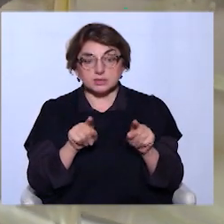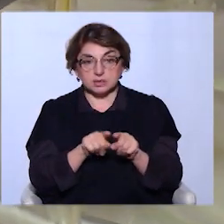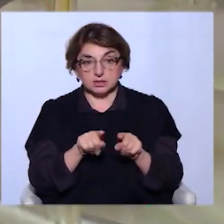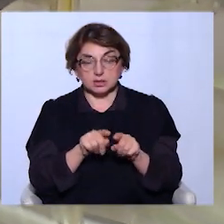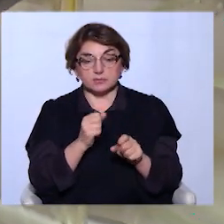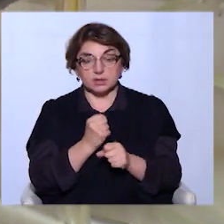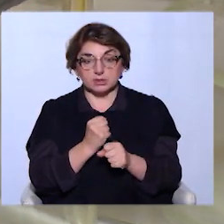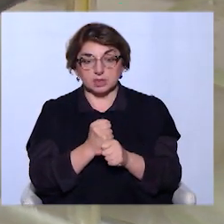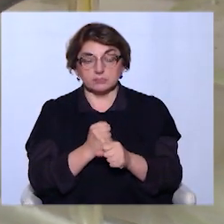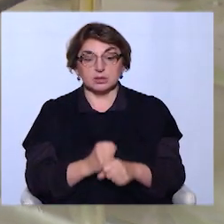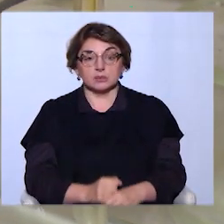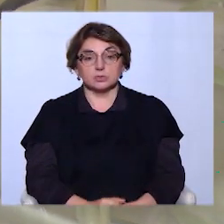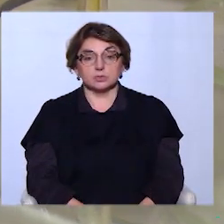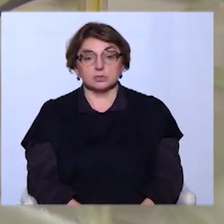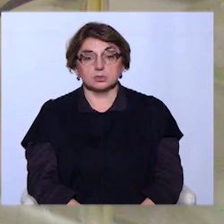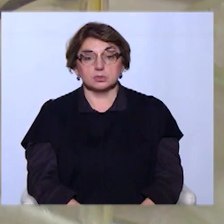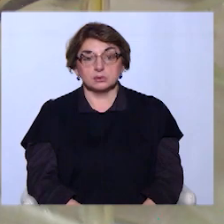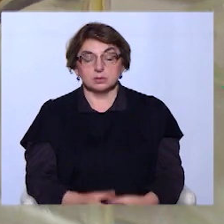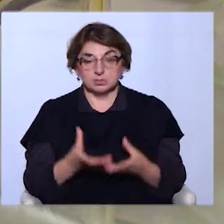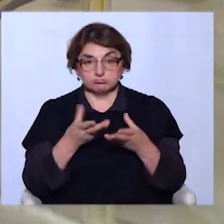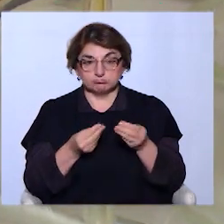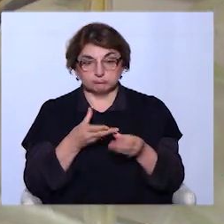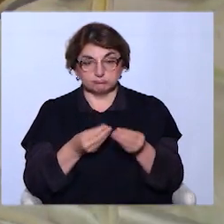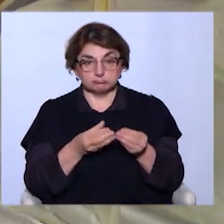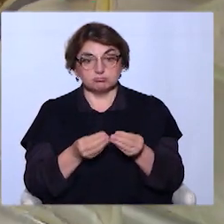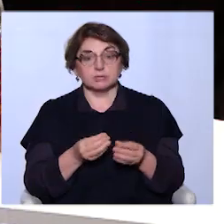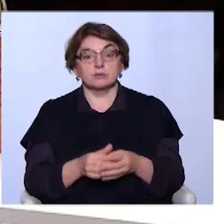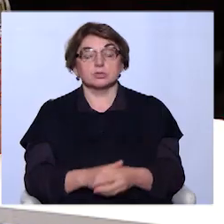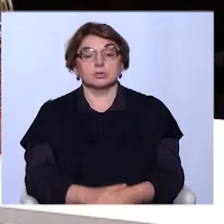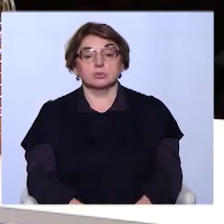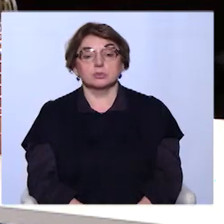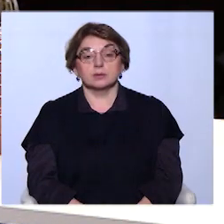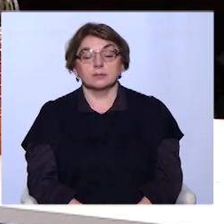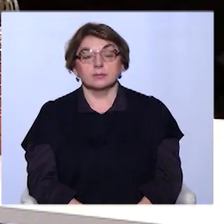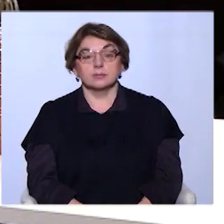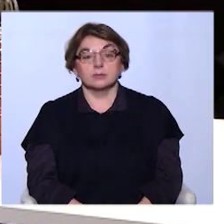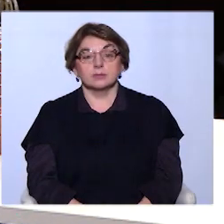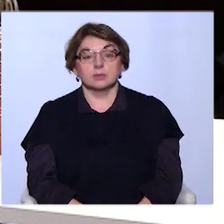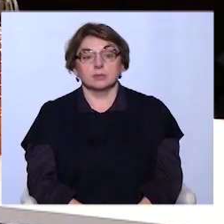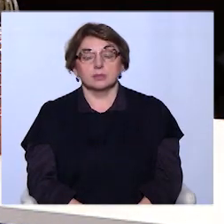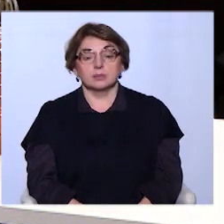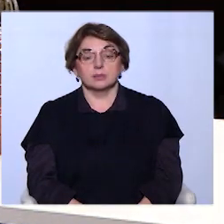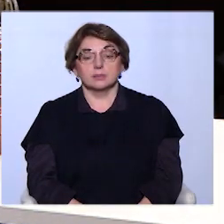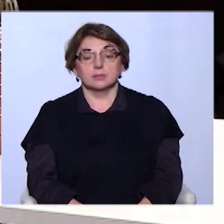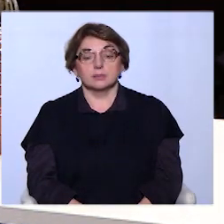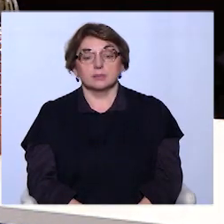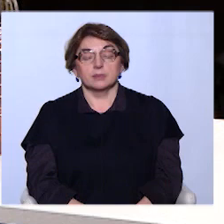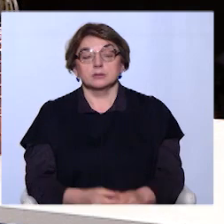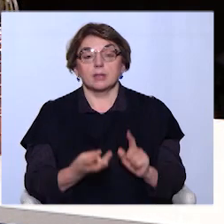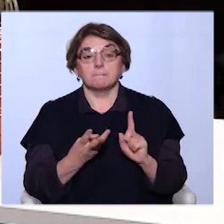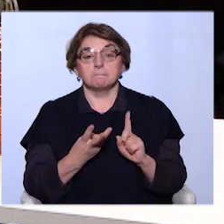იგივე რბილობი, უფრო დავჭლიდოთ და წვენი გამოუშვათ. და